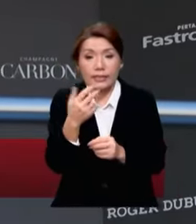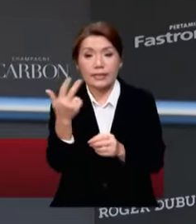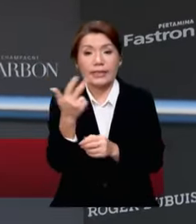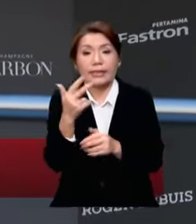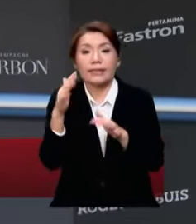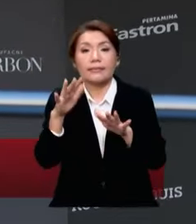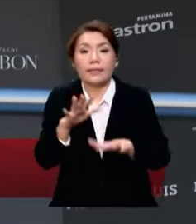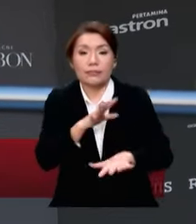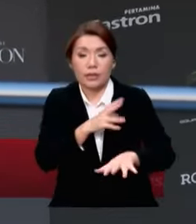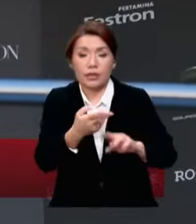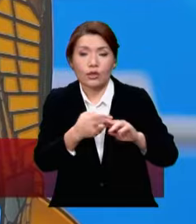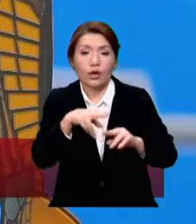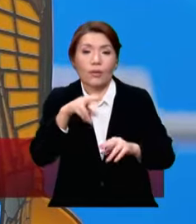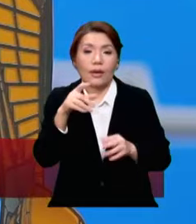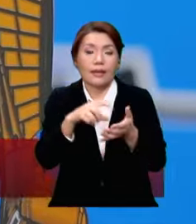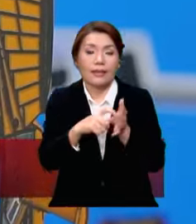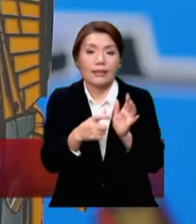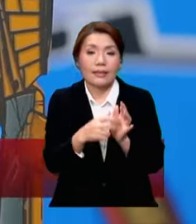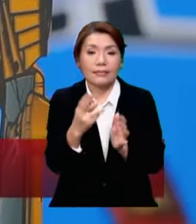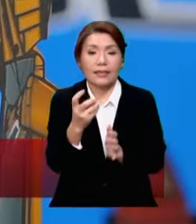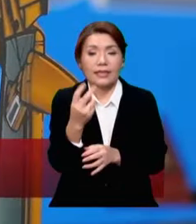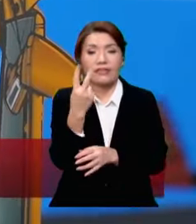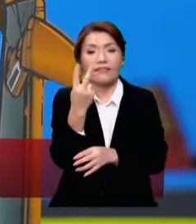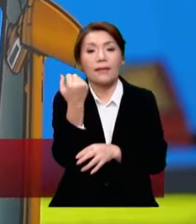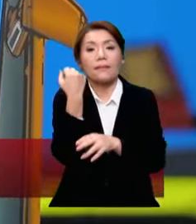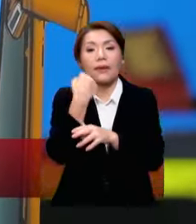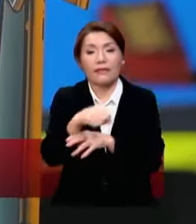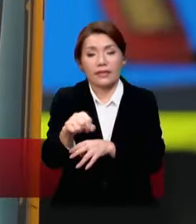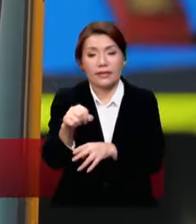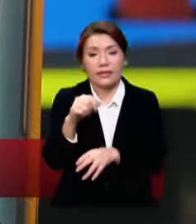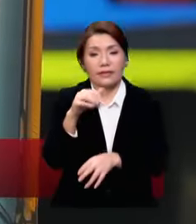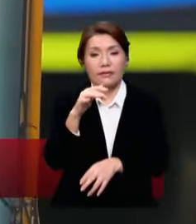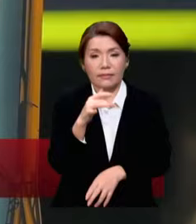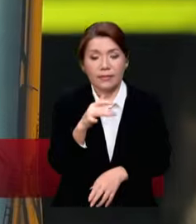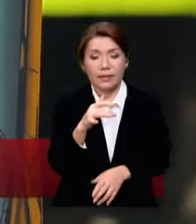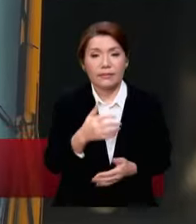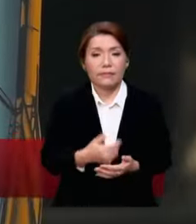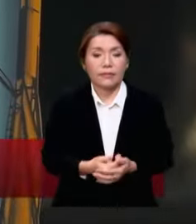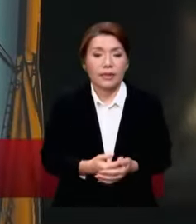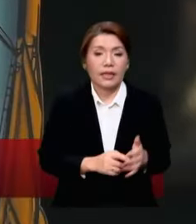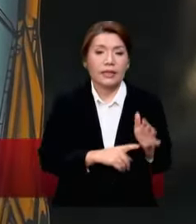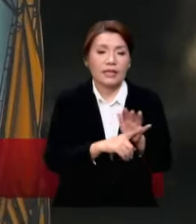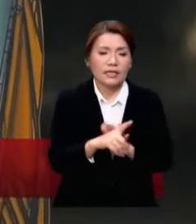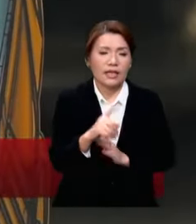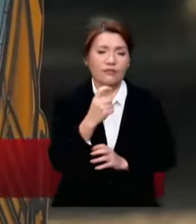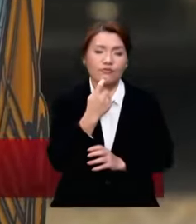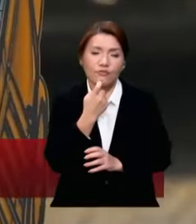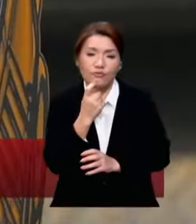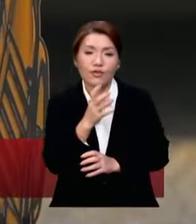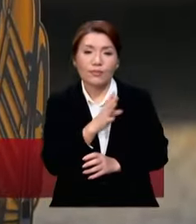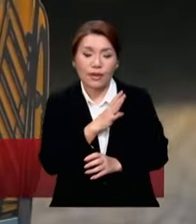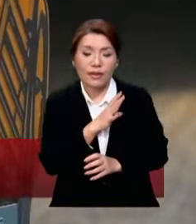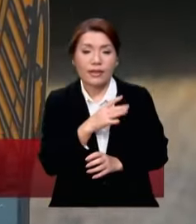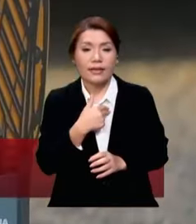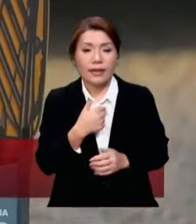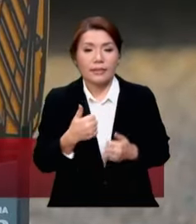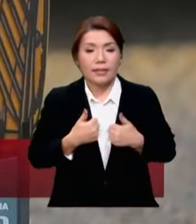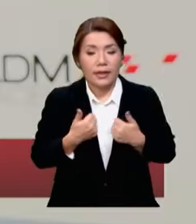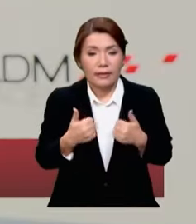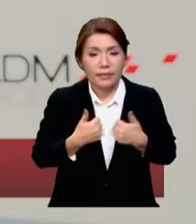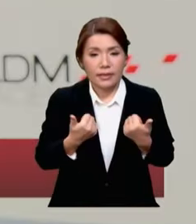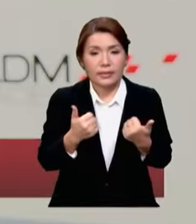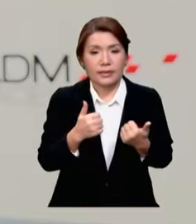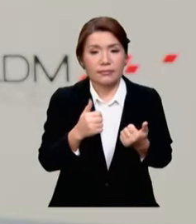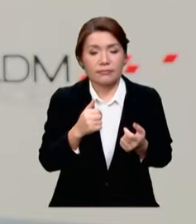третьим в классе Pro. На его счету 2 победы в сезоне. Гонка была сложной в начале, но я сделал себе